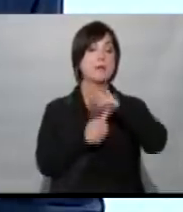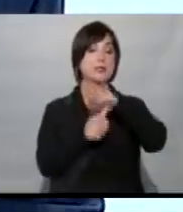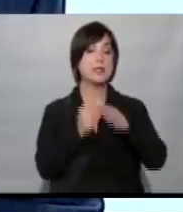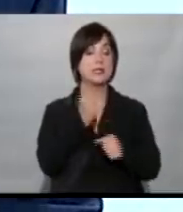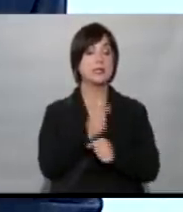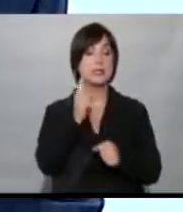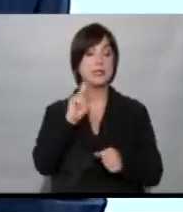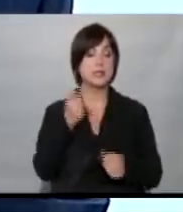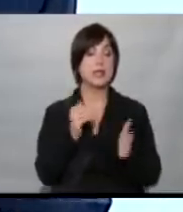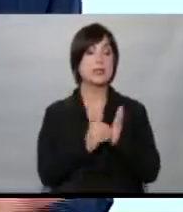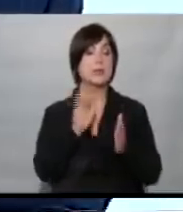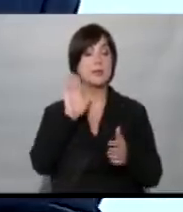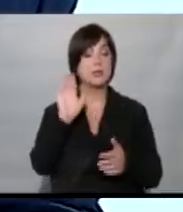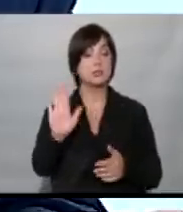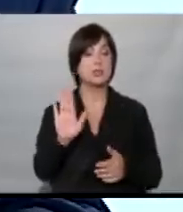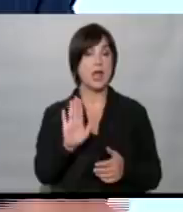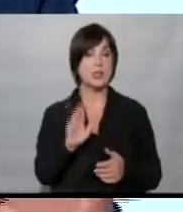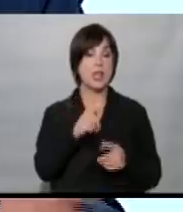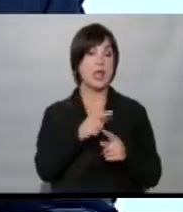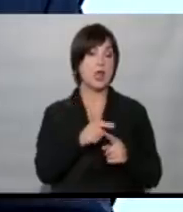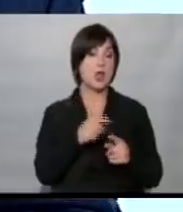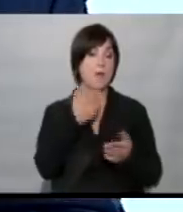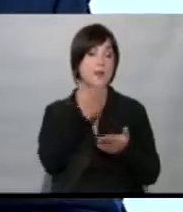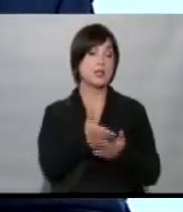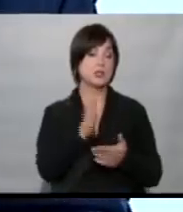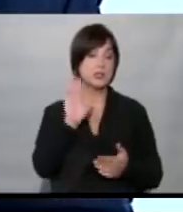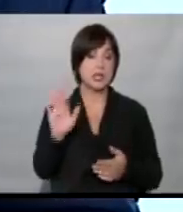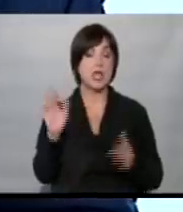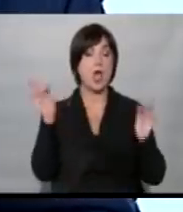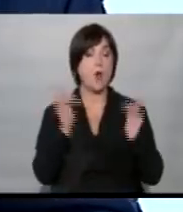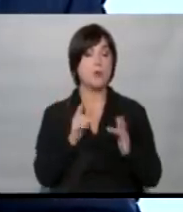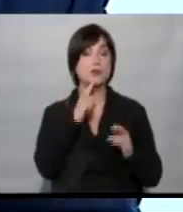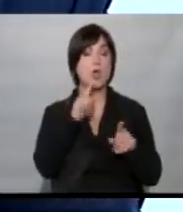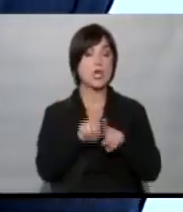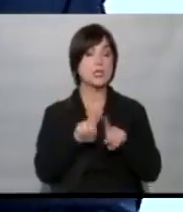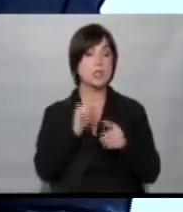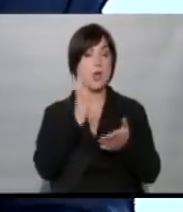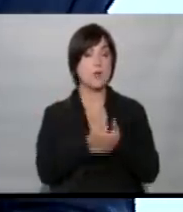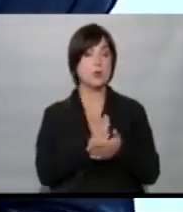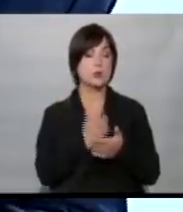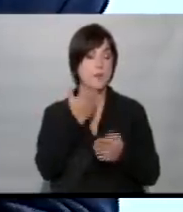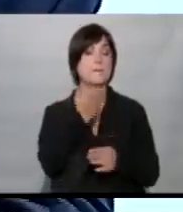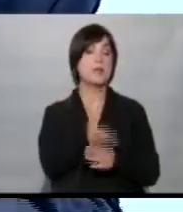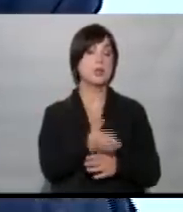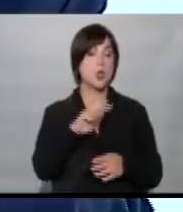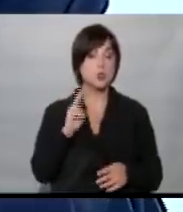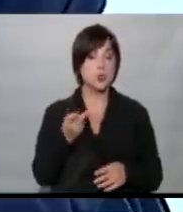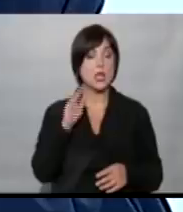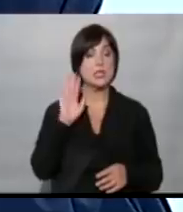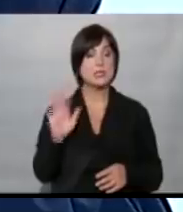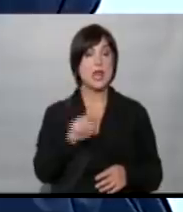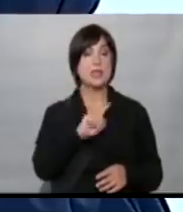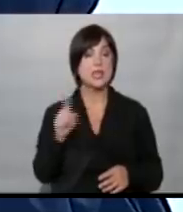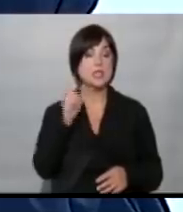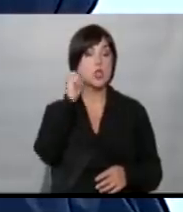ДИК треба да биде од страна предложен од страна на опозицијата, што исто така беше предложен, но од другата страна не